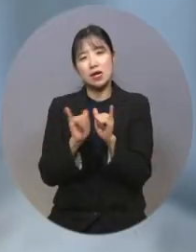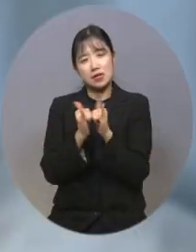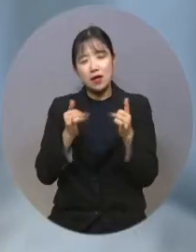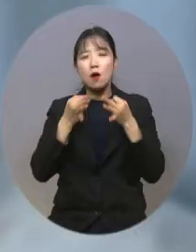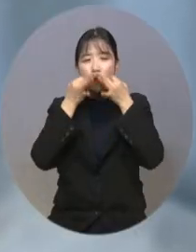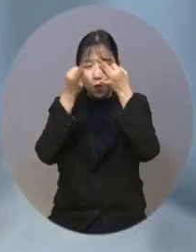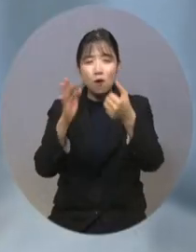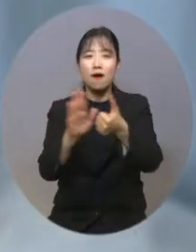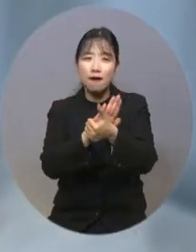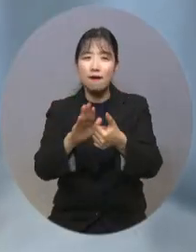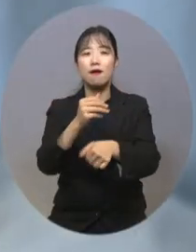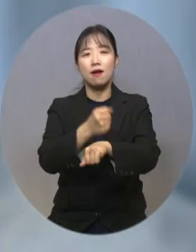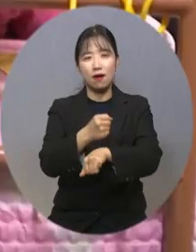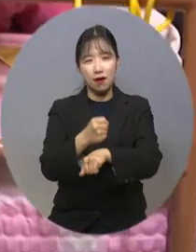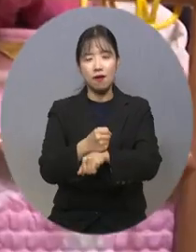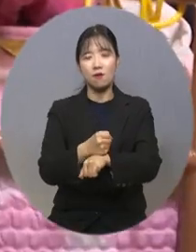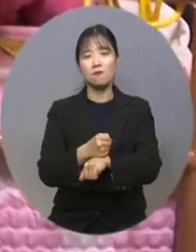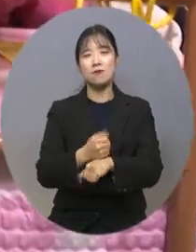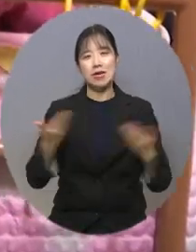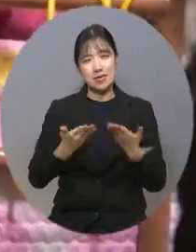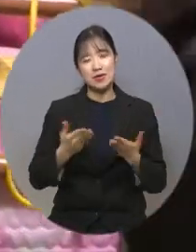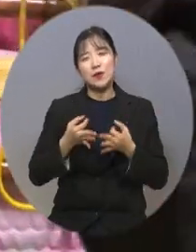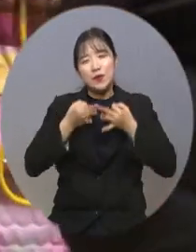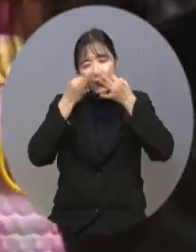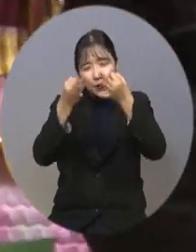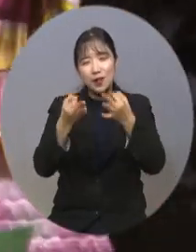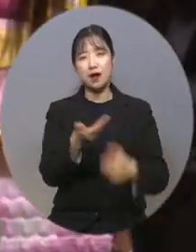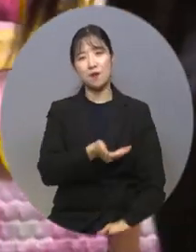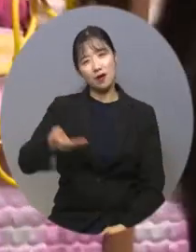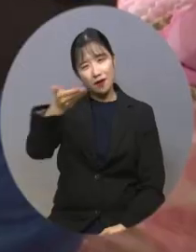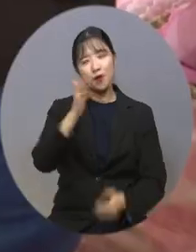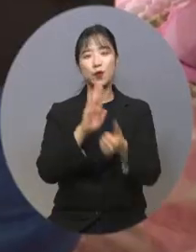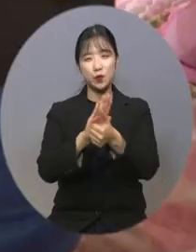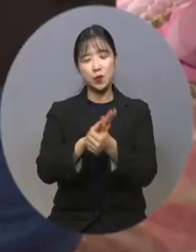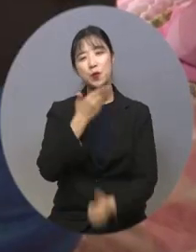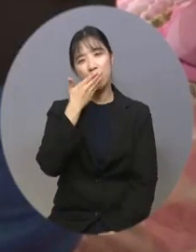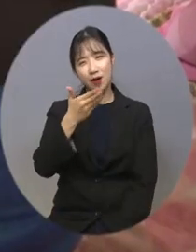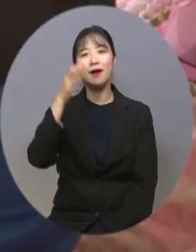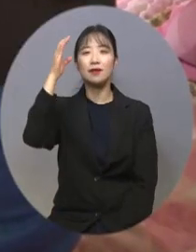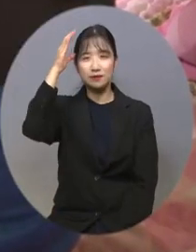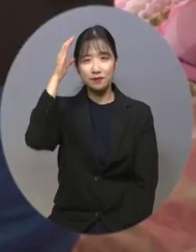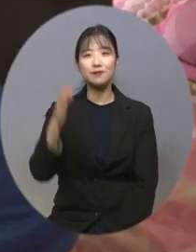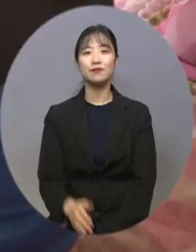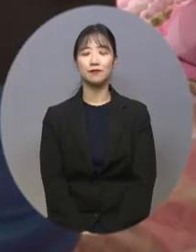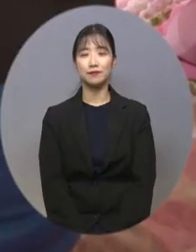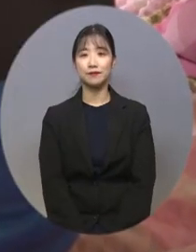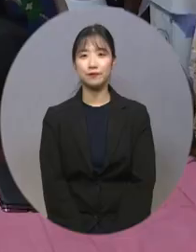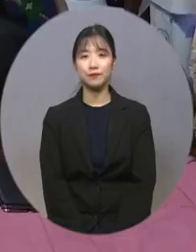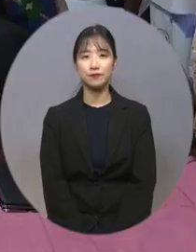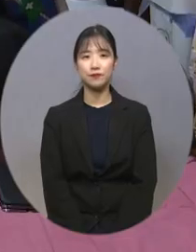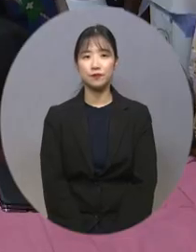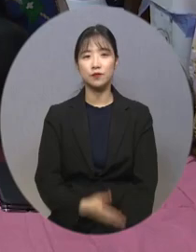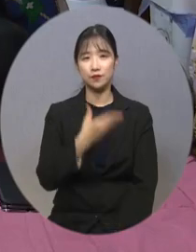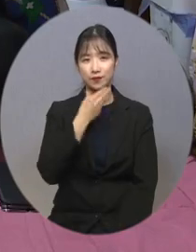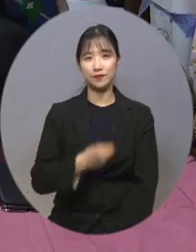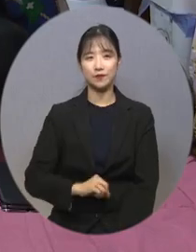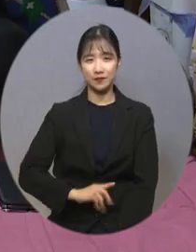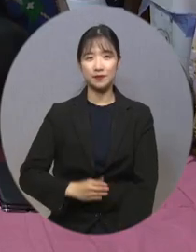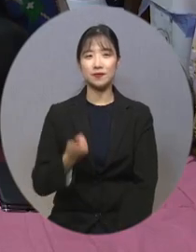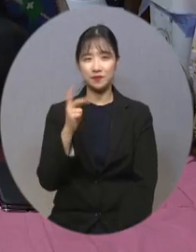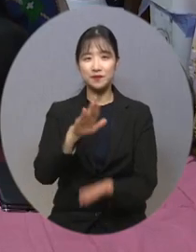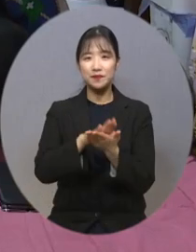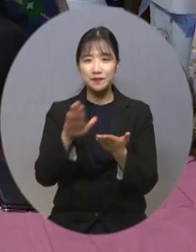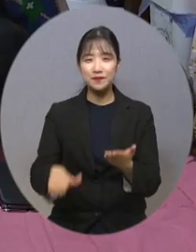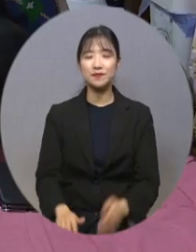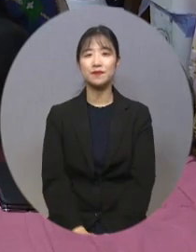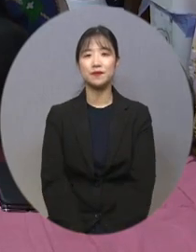노력을 격려하고 사기를 진작하는 데 도움이 될 것으로 기대를 밝혔습니다. 복지TV 뉴스